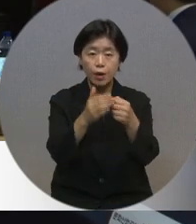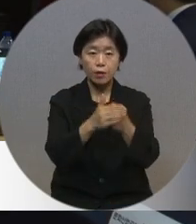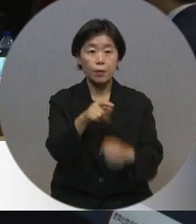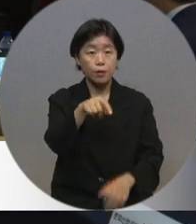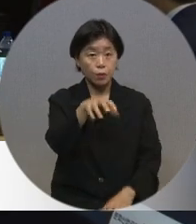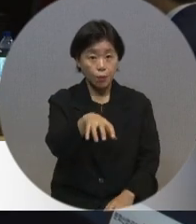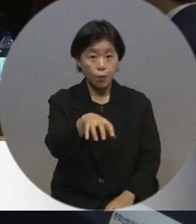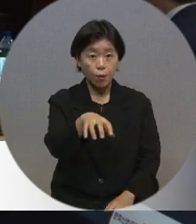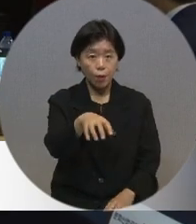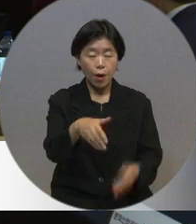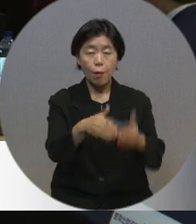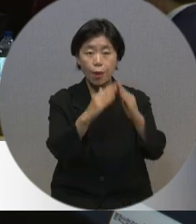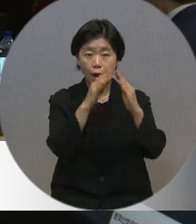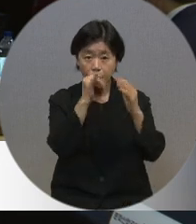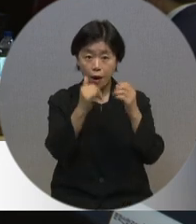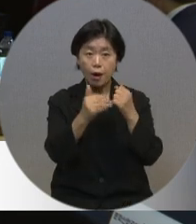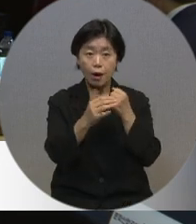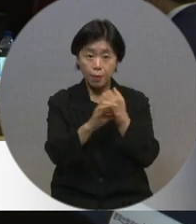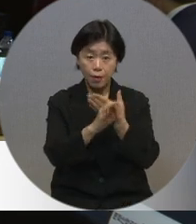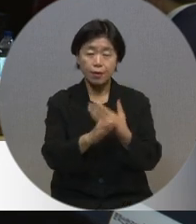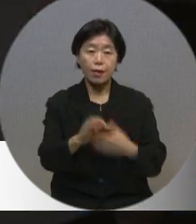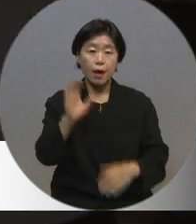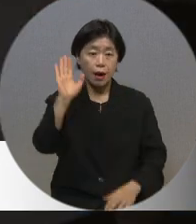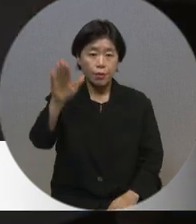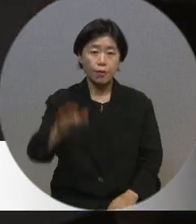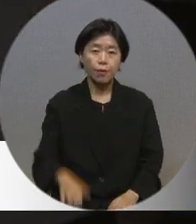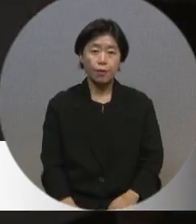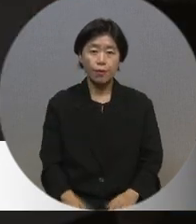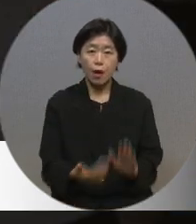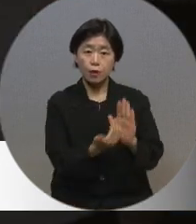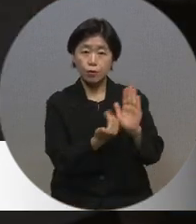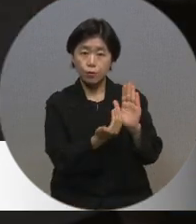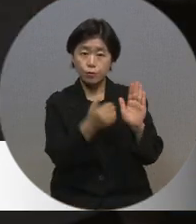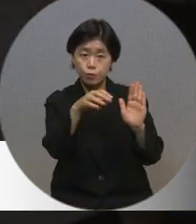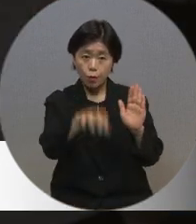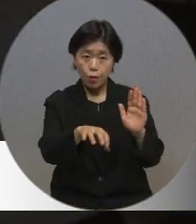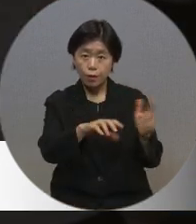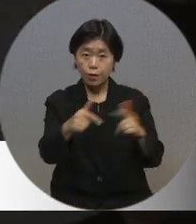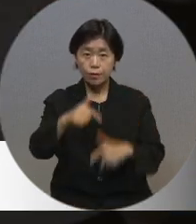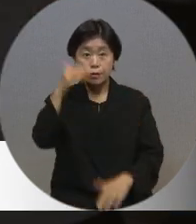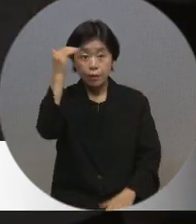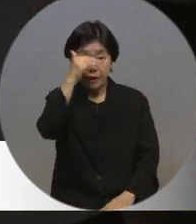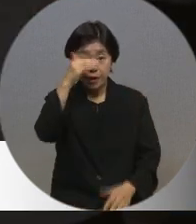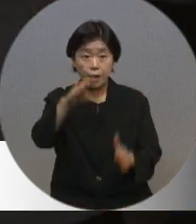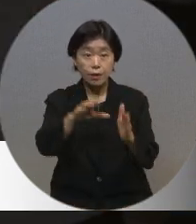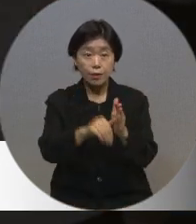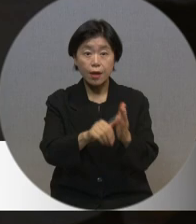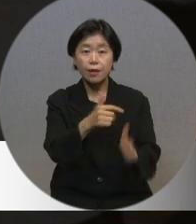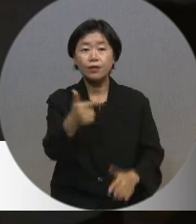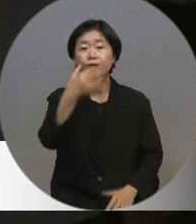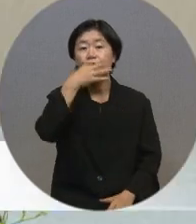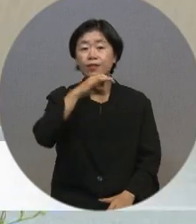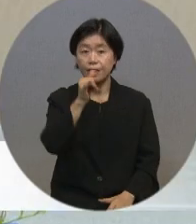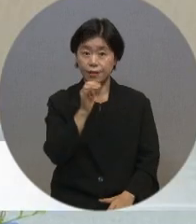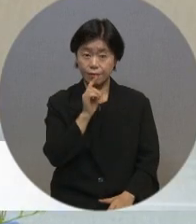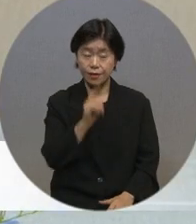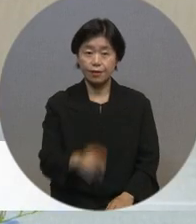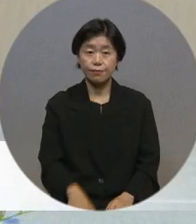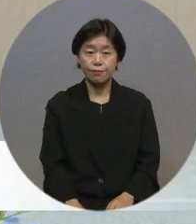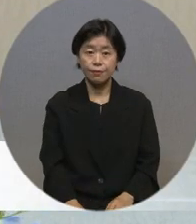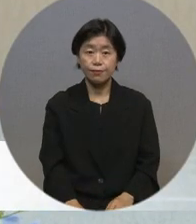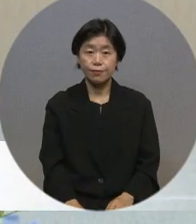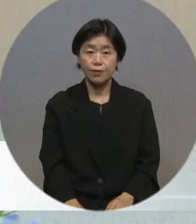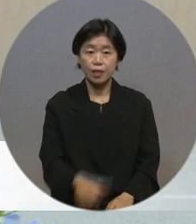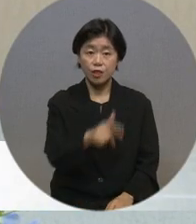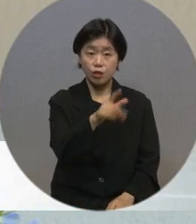여수 서부권에 조성됨에 따라 소호와 화양 지역의 관광 활성화에 큰 도움이 될 것으로 보입니다.